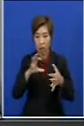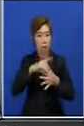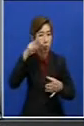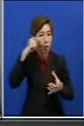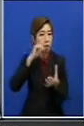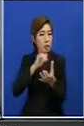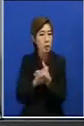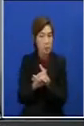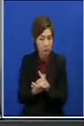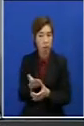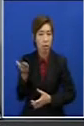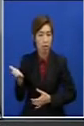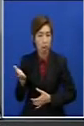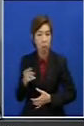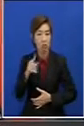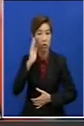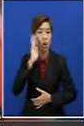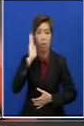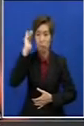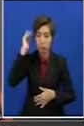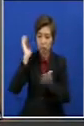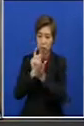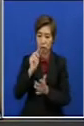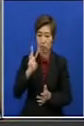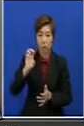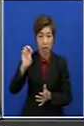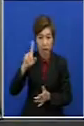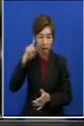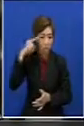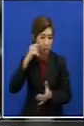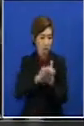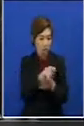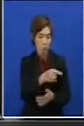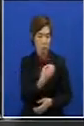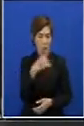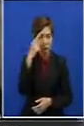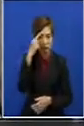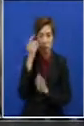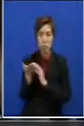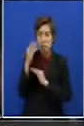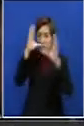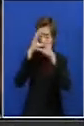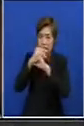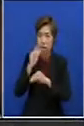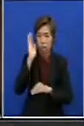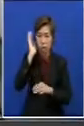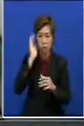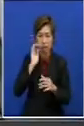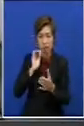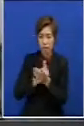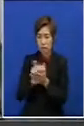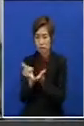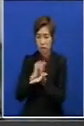างรุ่งรพัฒน์หมื่นศรีภรรยาของร้อยตำรวจเอกทวีที่บอกว่าคืนเกิดเหตุสามีนอนไม่หลับเพราะเกิดความเครียด จนเช้